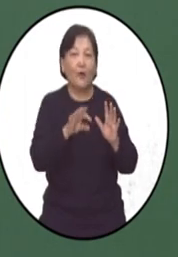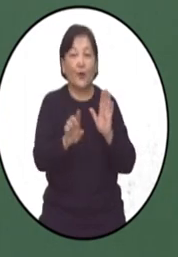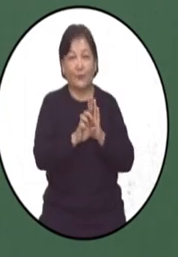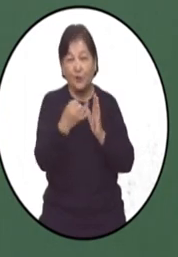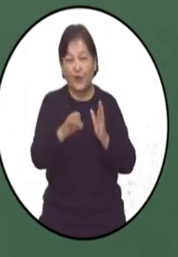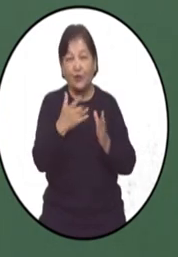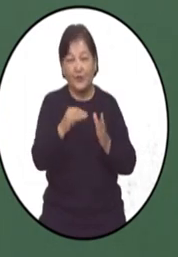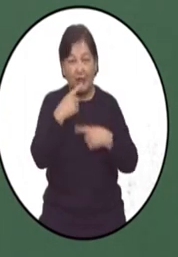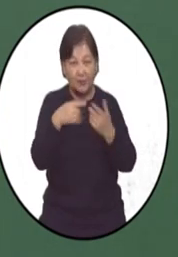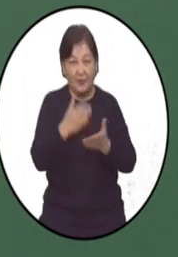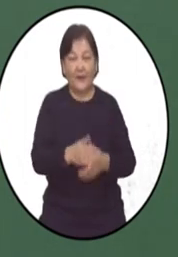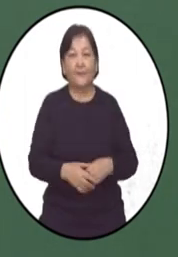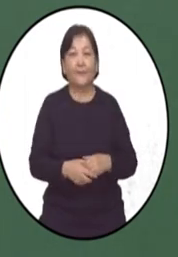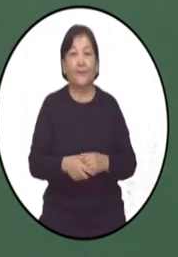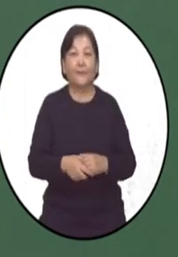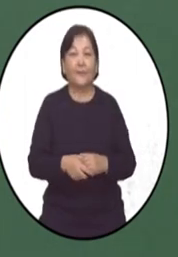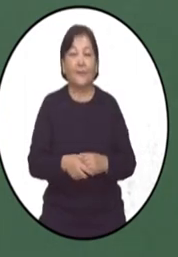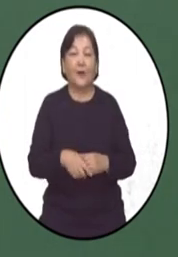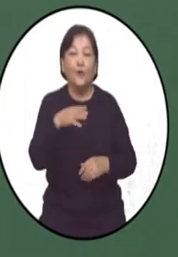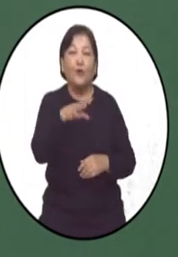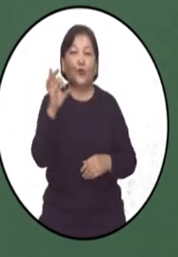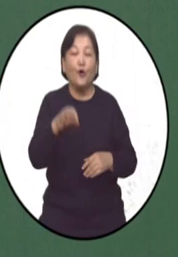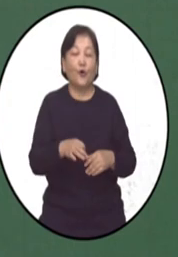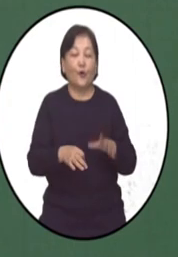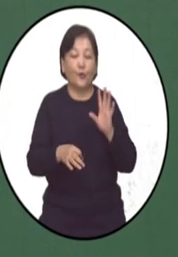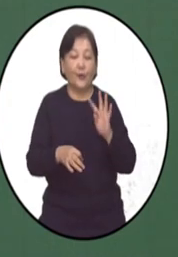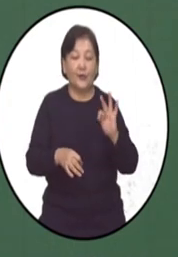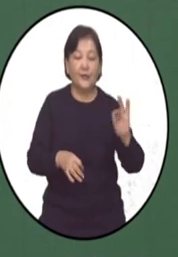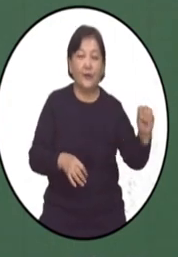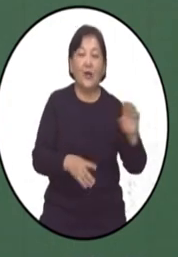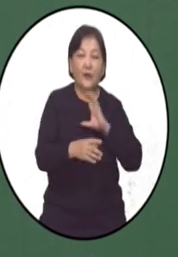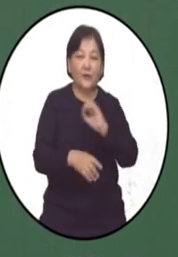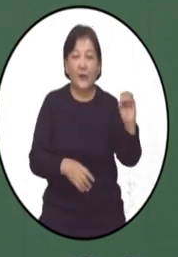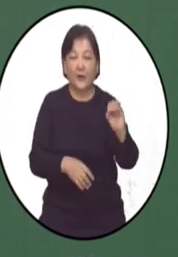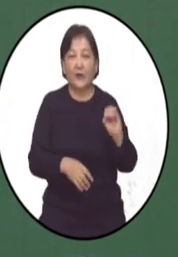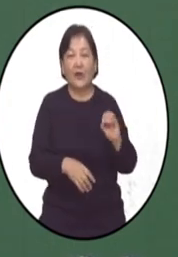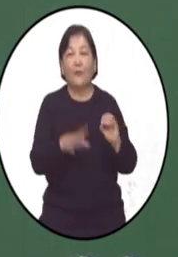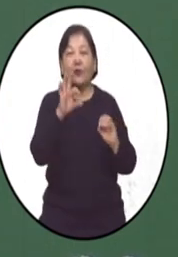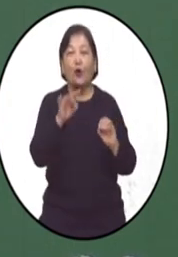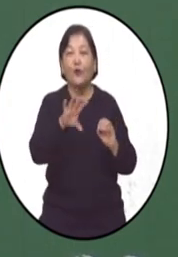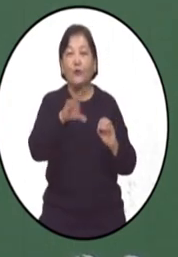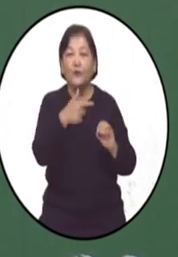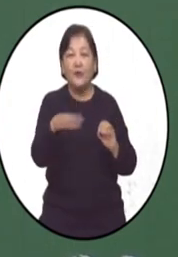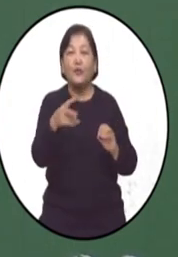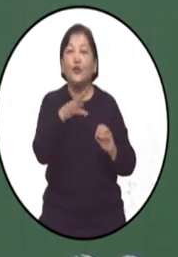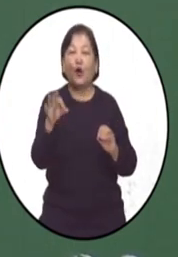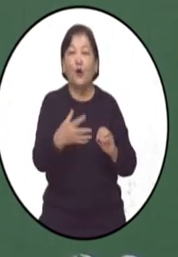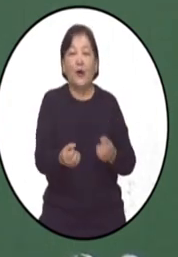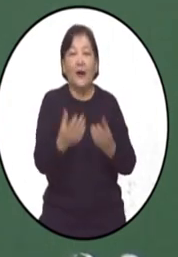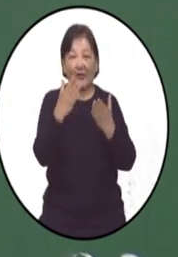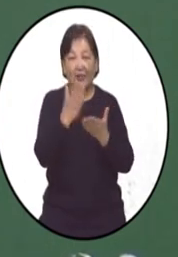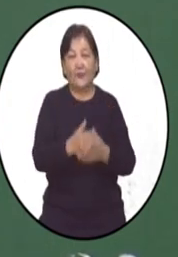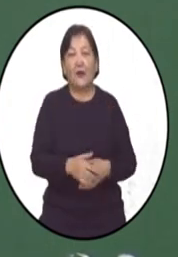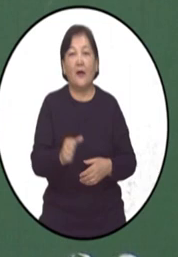байгаа. Тэгэхээр энэ үйлдэлийг тухайн тоог тэг болтол хийх юм бол нийт оронгийн тоо гараад ирнэ гэсэн үг. За бидний алгоритм дээр бол